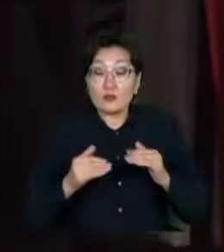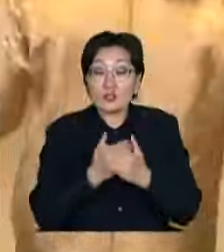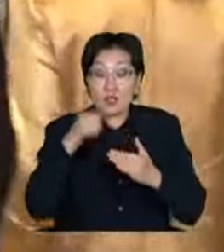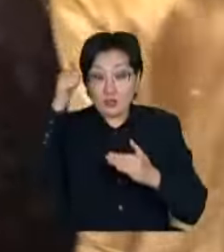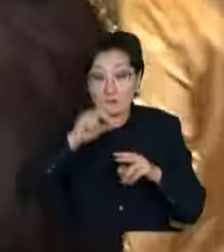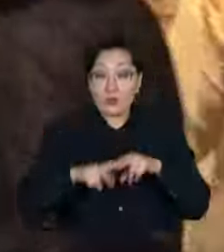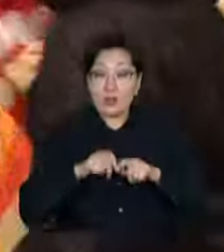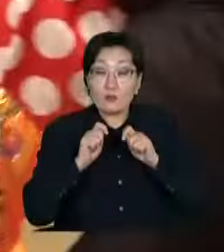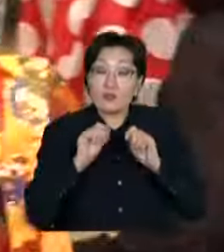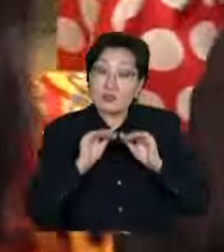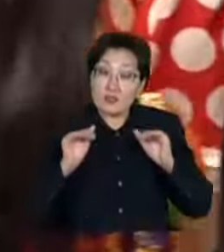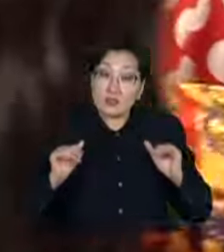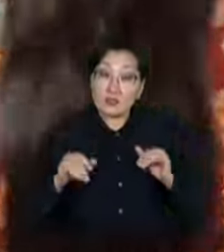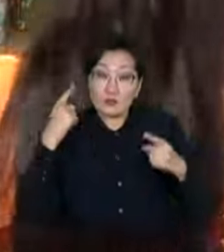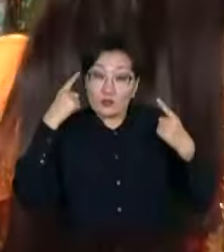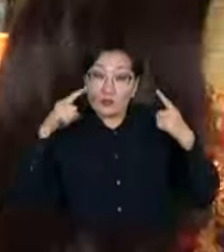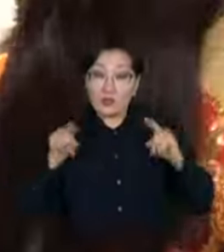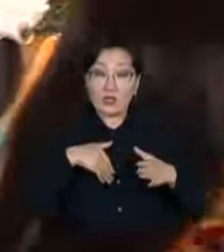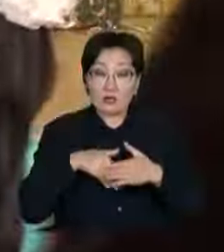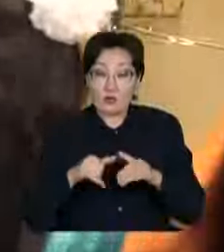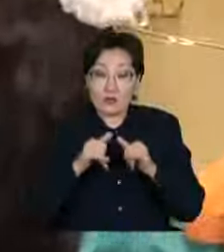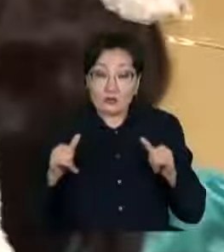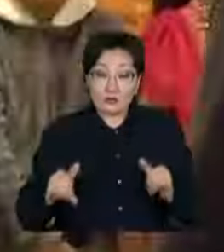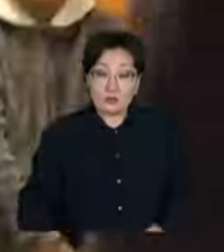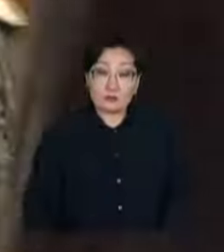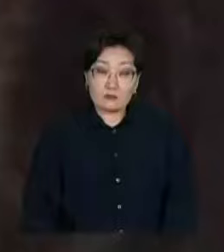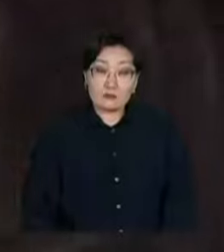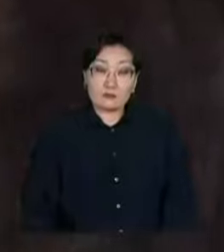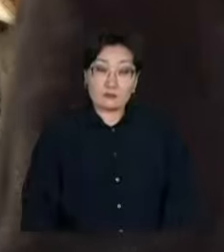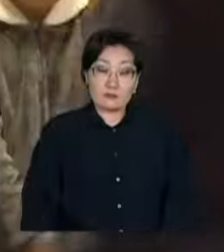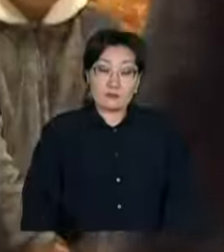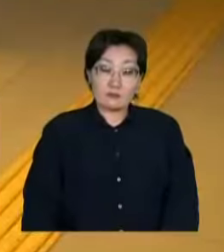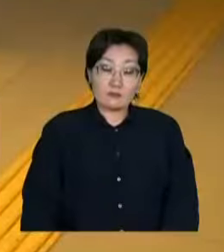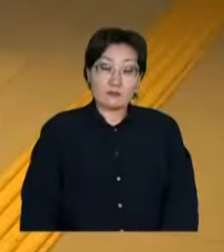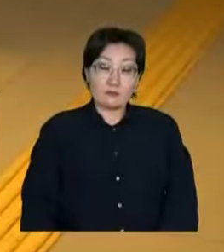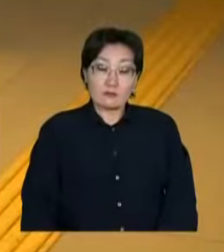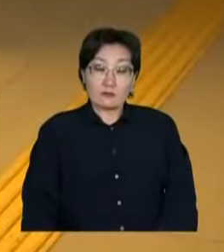күй сыйлап, оқушылардың шығармашылық белсенділігін арттыру.